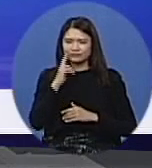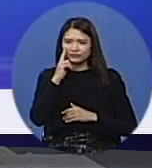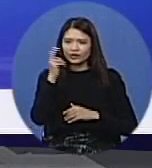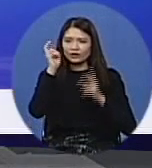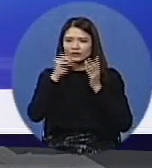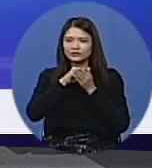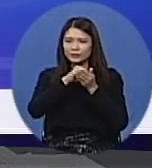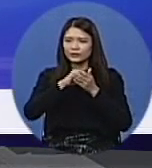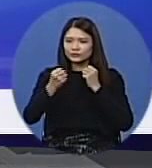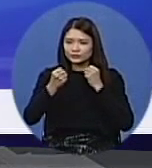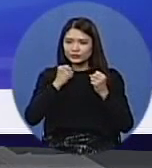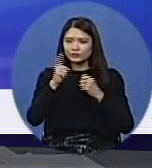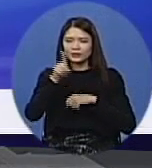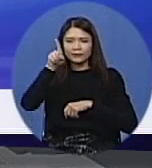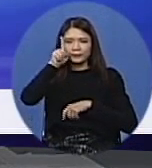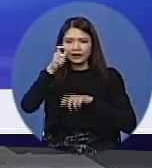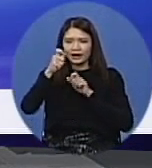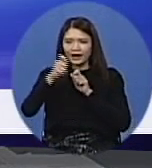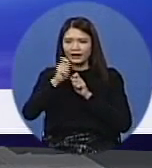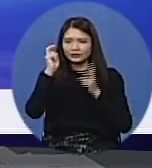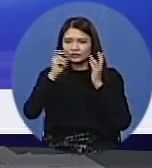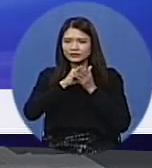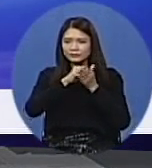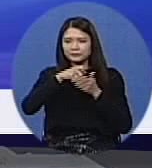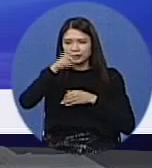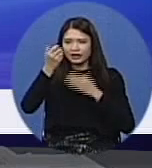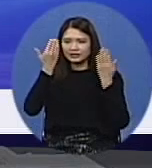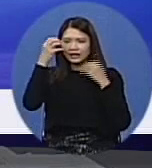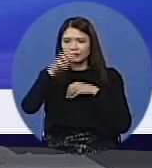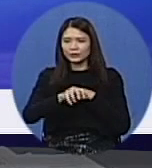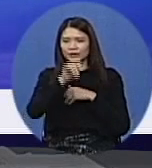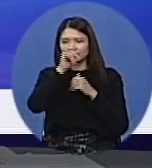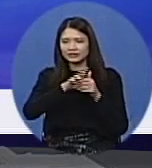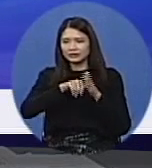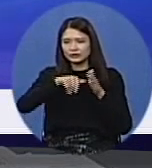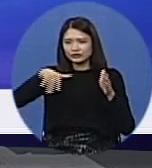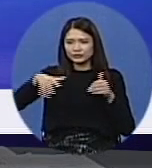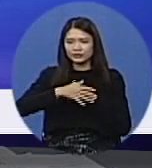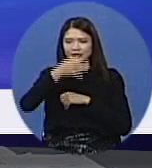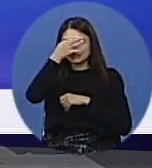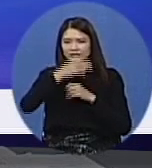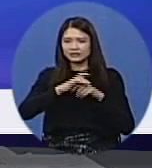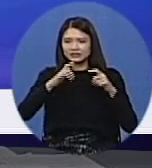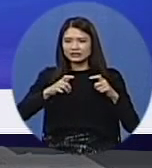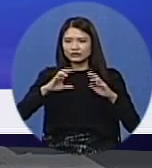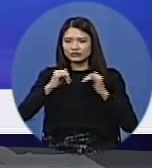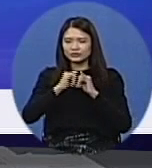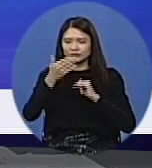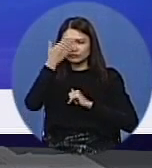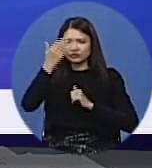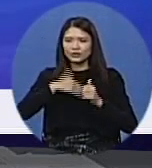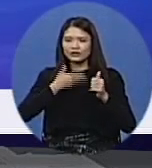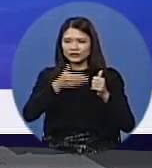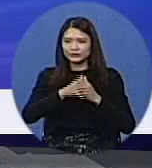심각한 취업난에도 100%에 가까운 취업률을 기록하는 학교가 있습니다. 명품 기술을 지역 주민들에게 무료로 가르쳐